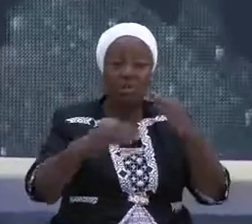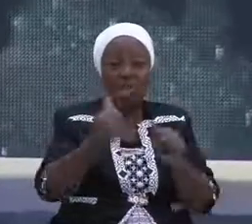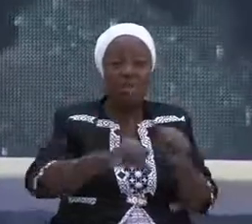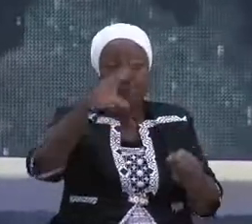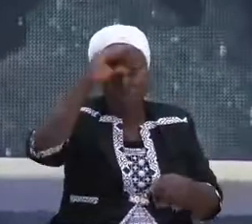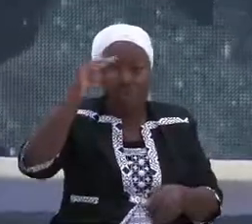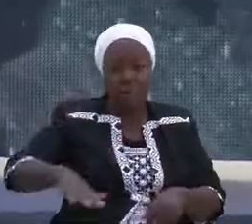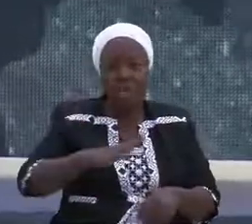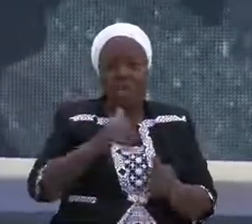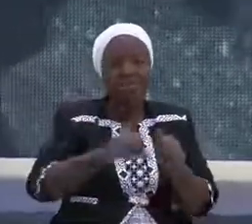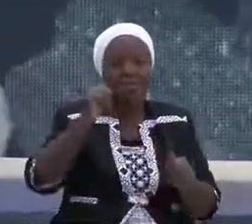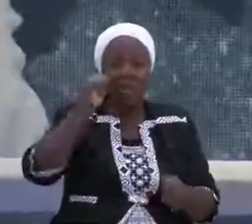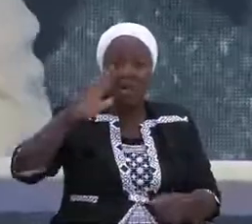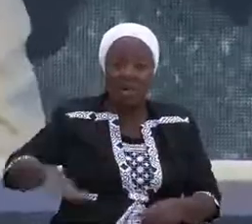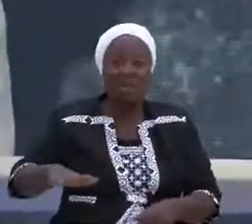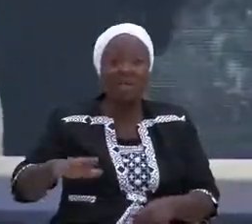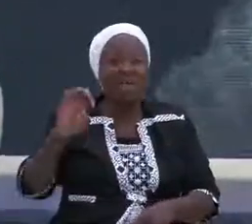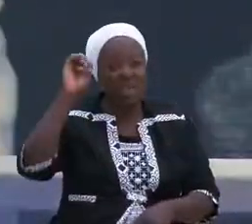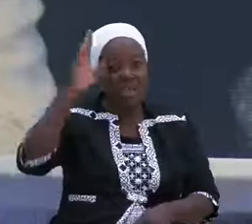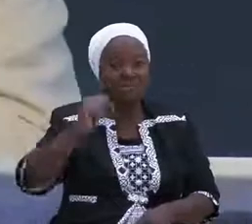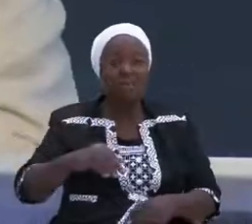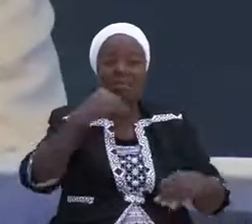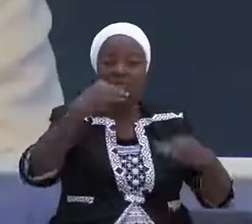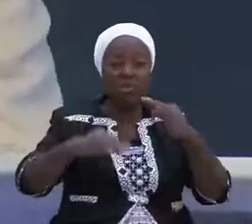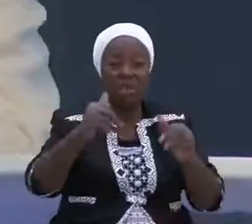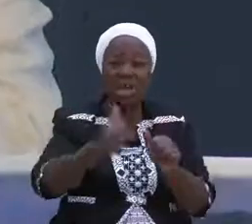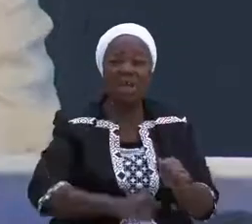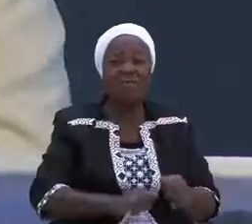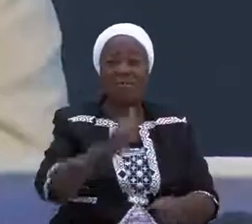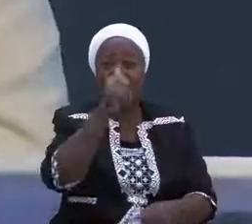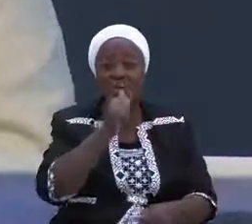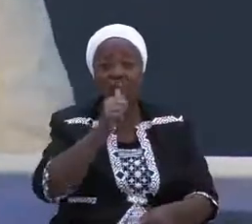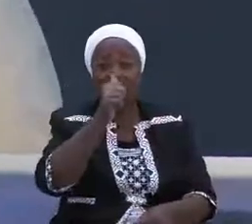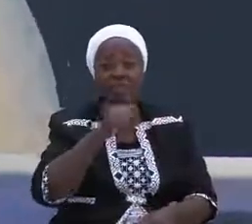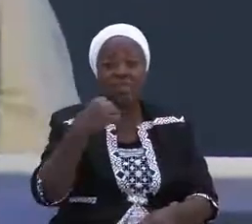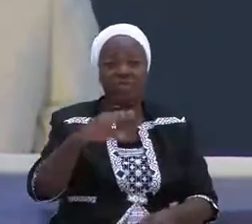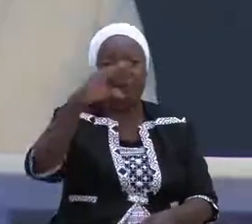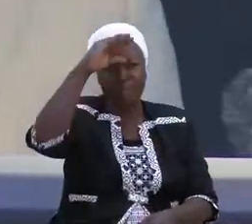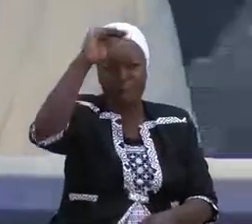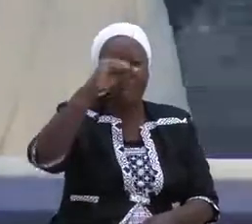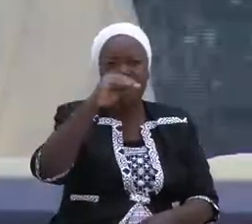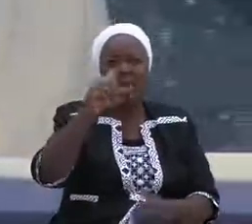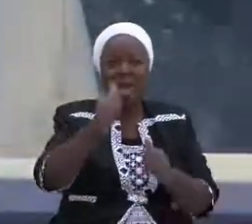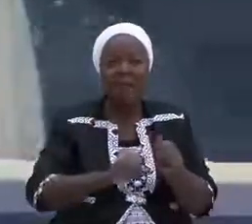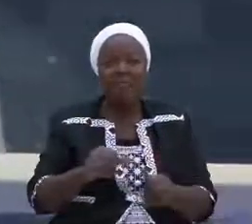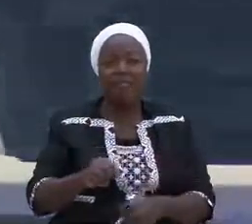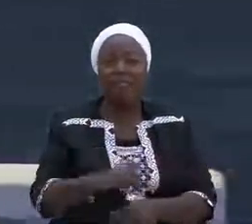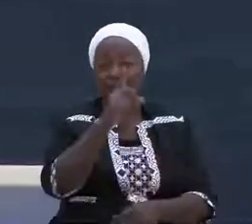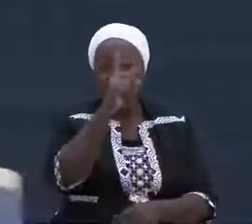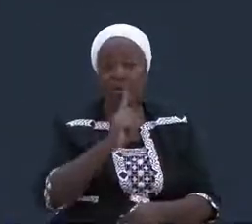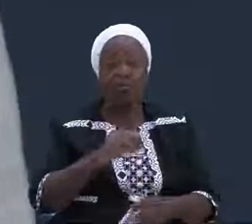garçon, toute fille, il jugera tout secret de l'homme, toute